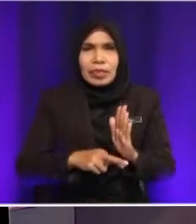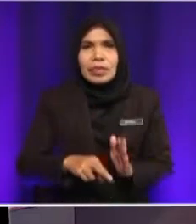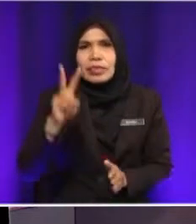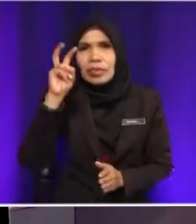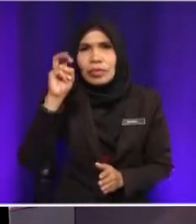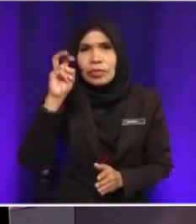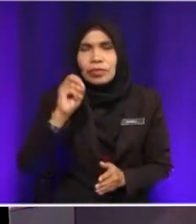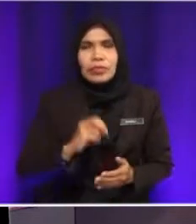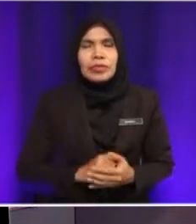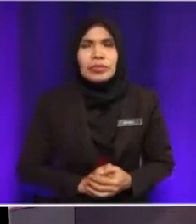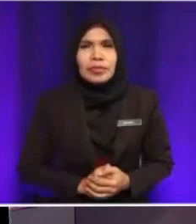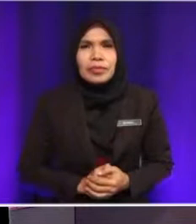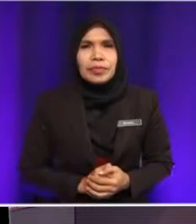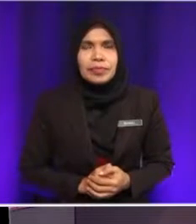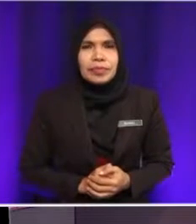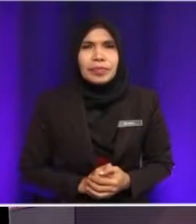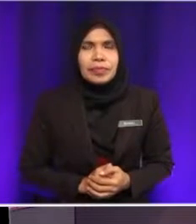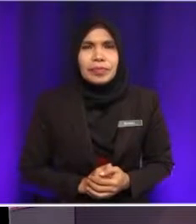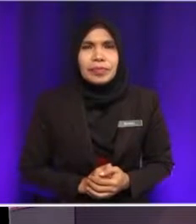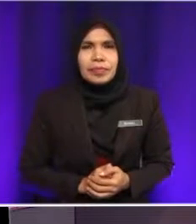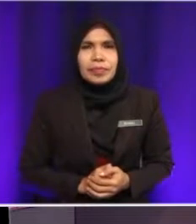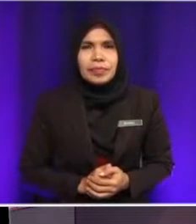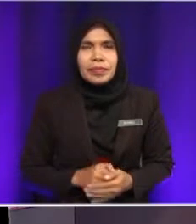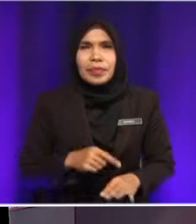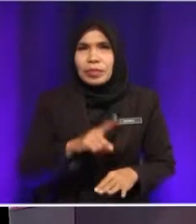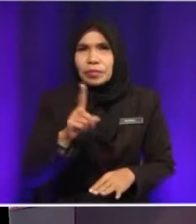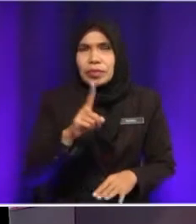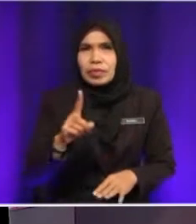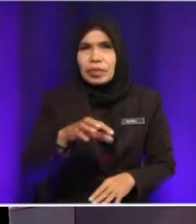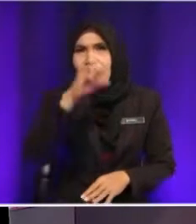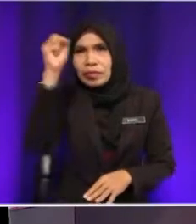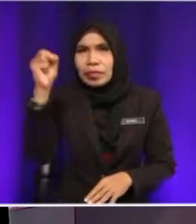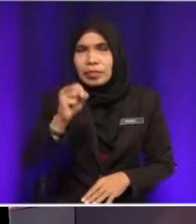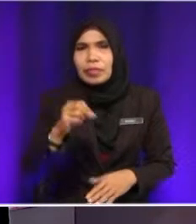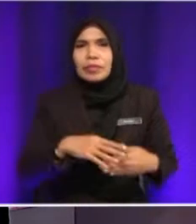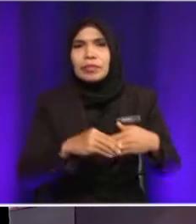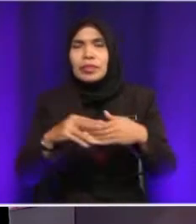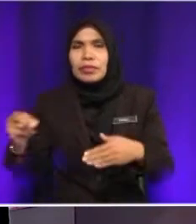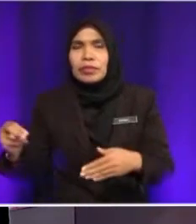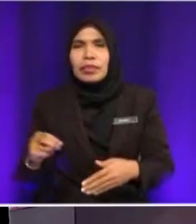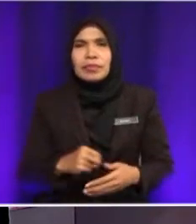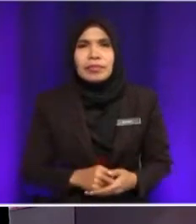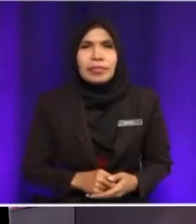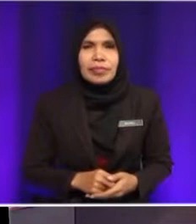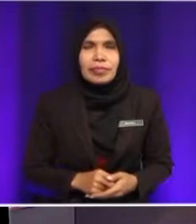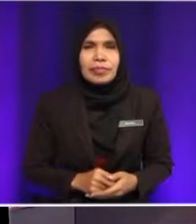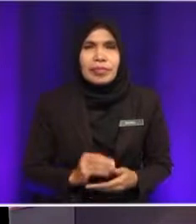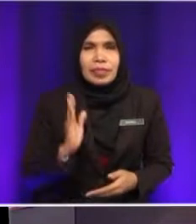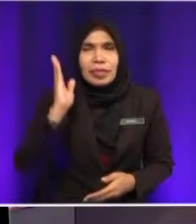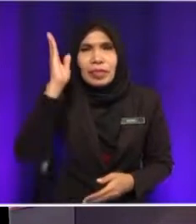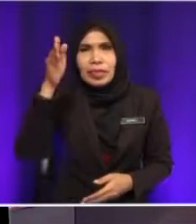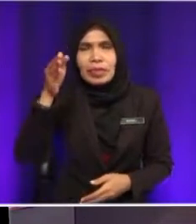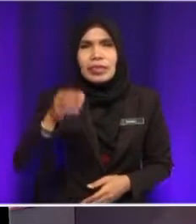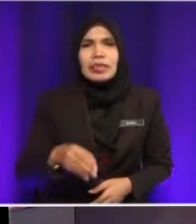terlibat dengan ujian akhir sesi akademik dimana isuman dan juga panduan pos koran akan dijana mengikut